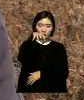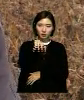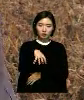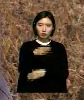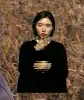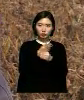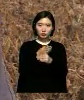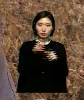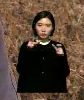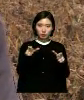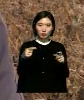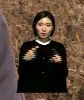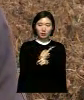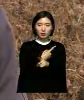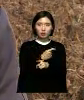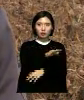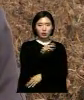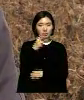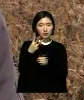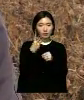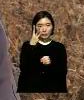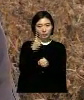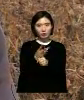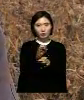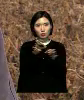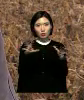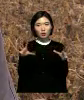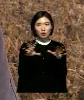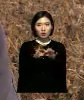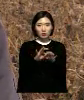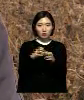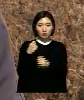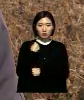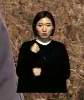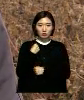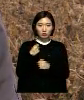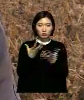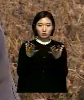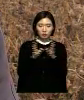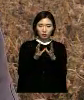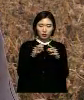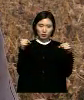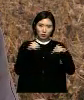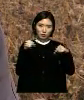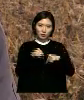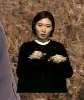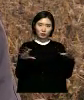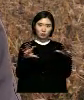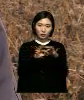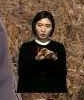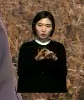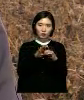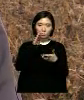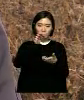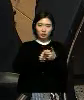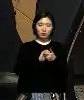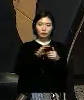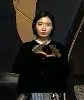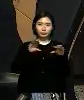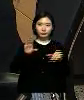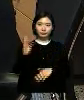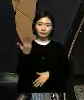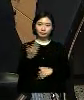바뀌었습니다. 그래서 저희가 약 3년 동안 우리 관련 군부대하고 수차례 협의를 거쳐서 그 규제를